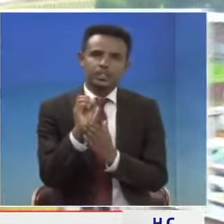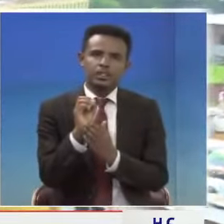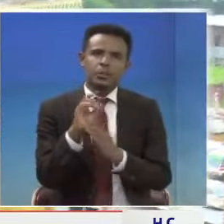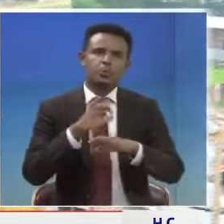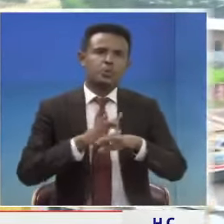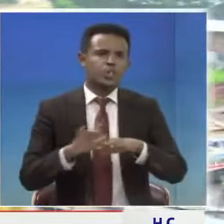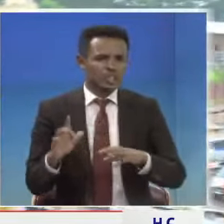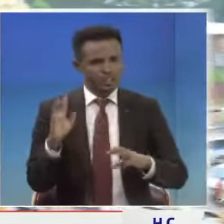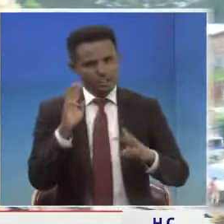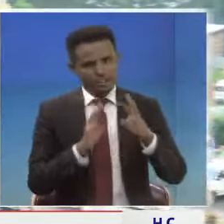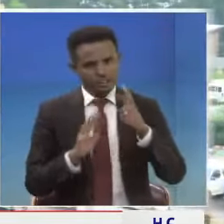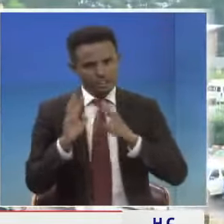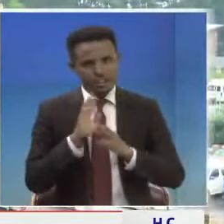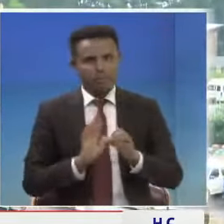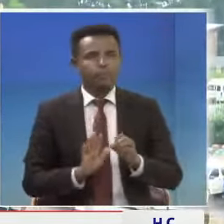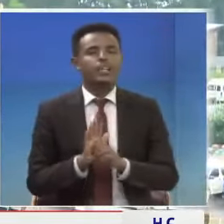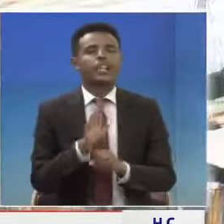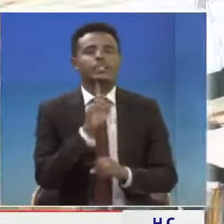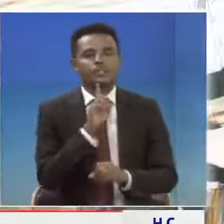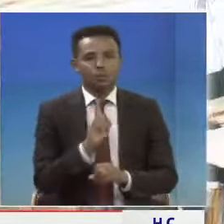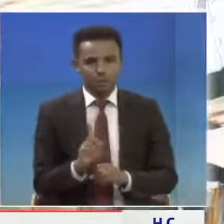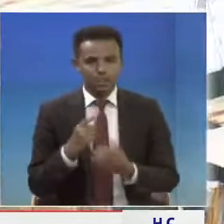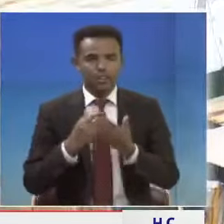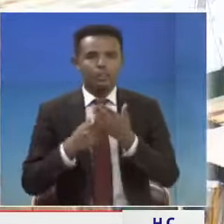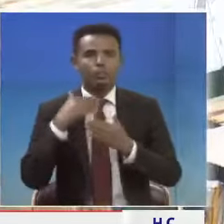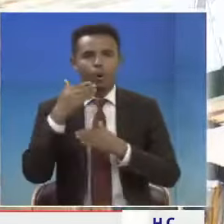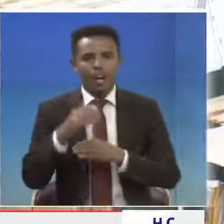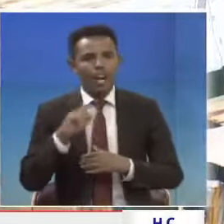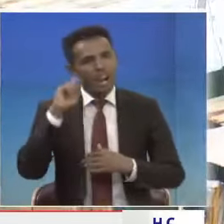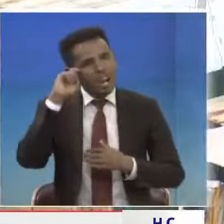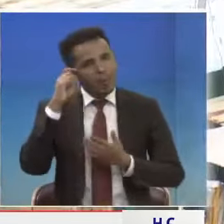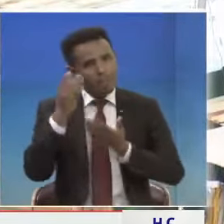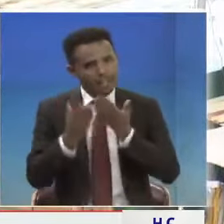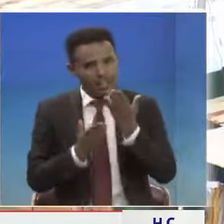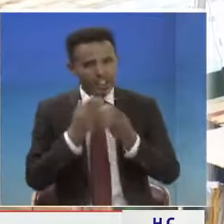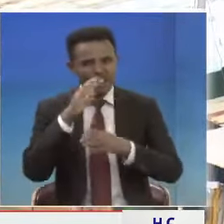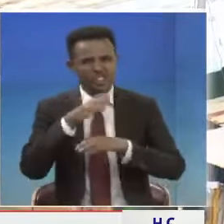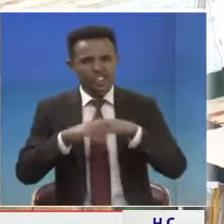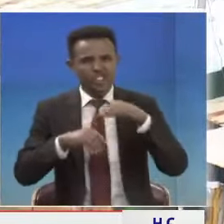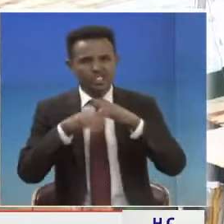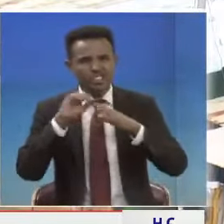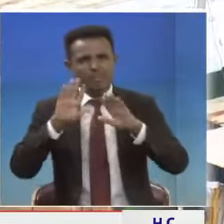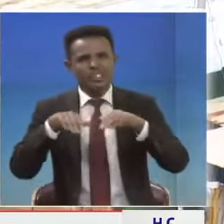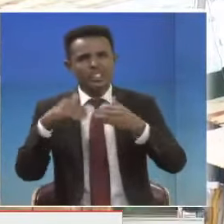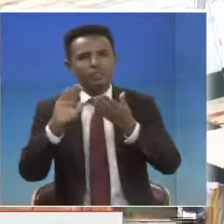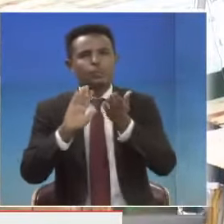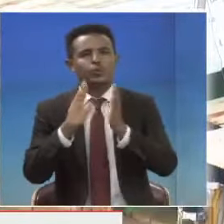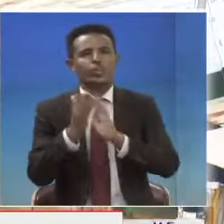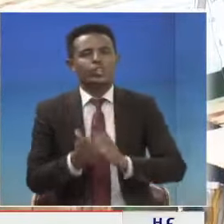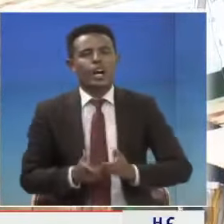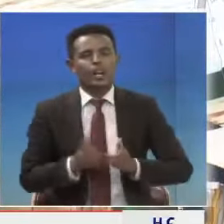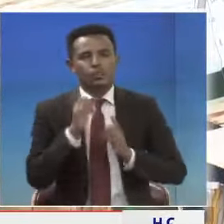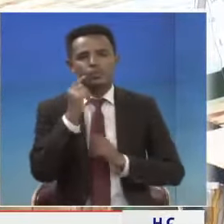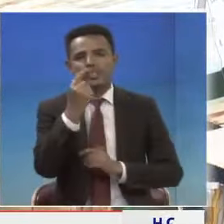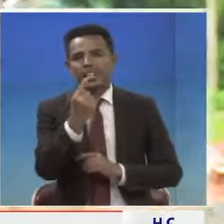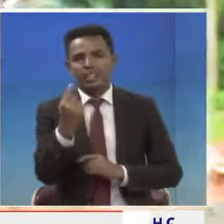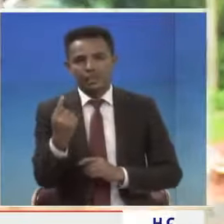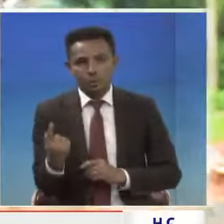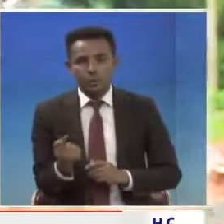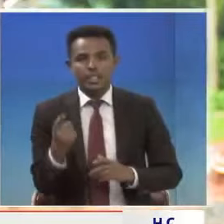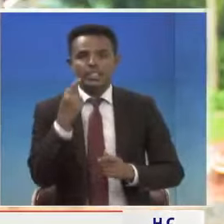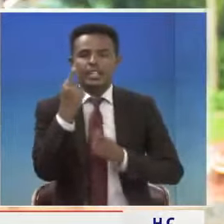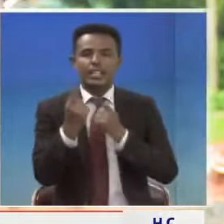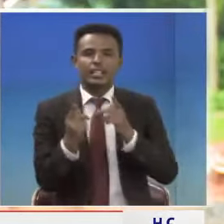ጉልት ችግር በቂያችን ከዚህ በኋላ ለባረነት እጃችን የምንሰጥበት ሁኔታ አይኖርም። ያንዳንዱ የነጋዴ